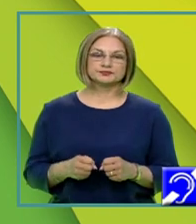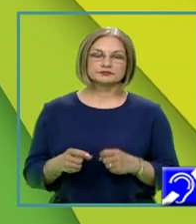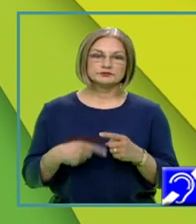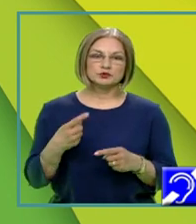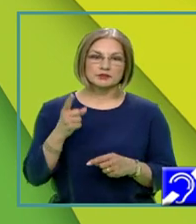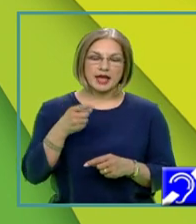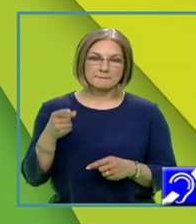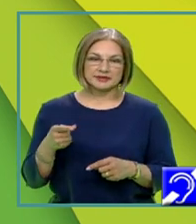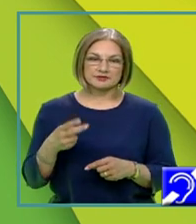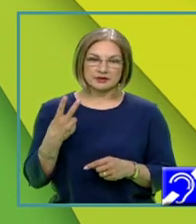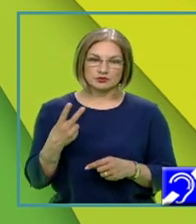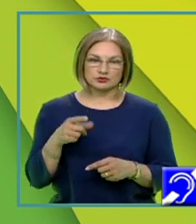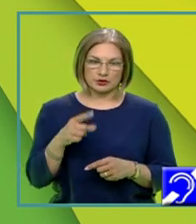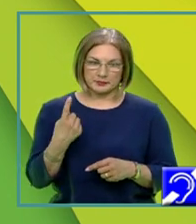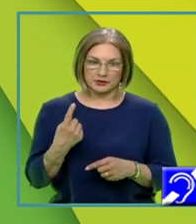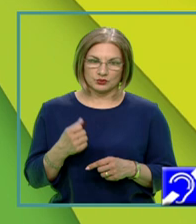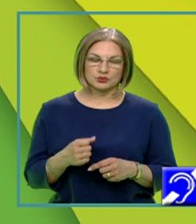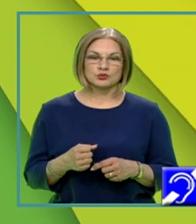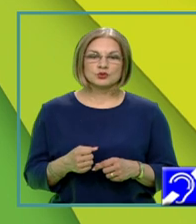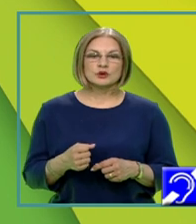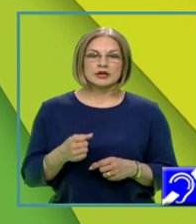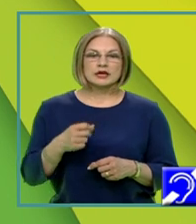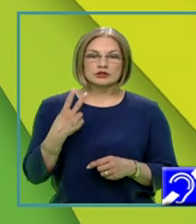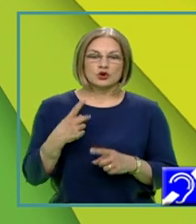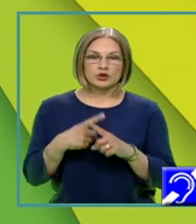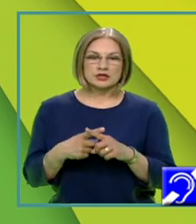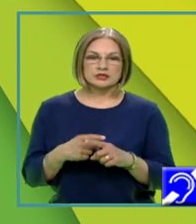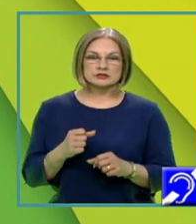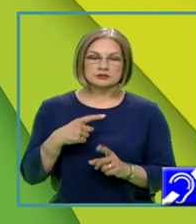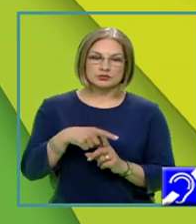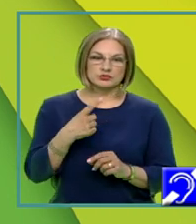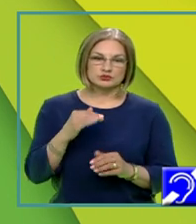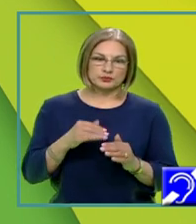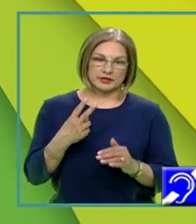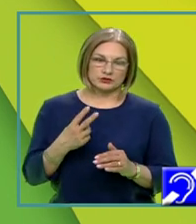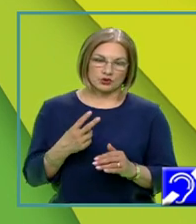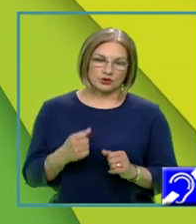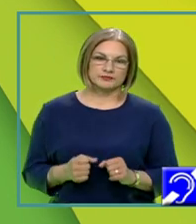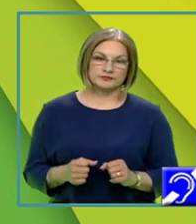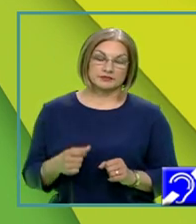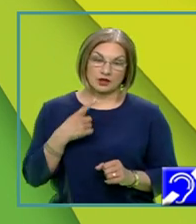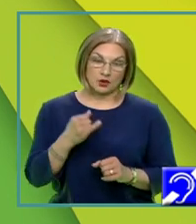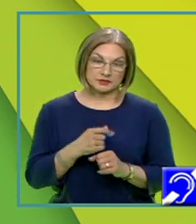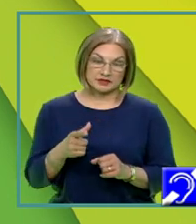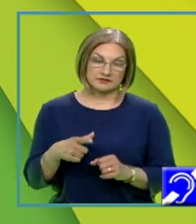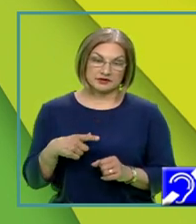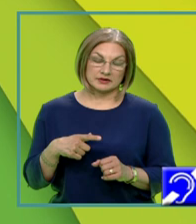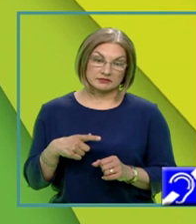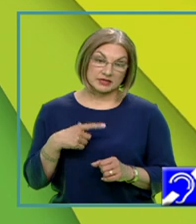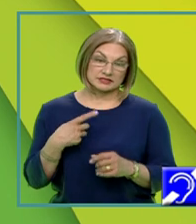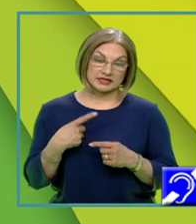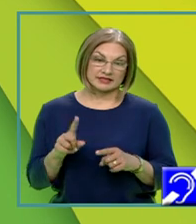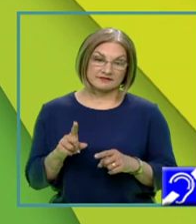se amplifica cu 2 pe 1 pe am obține 2x plus 1 pe 2 care observăm că în general este